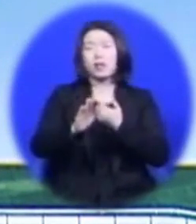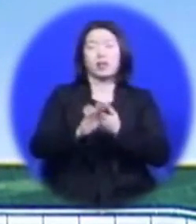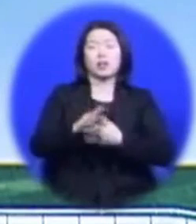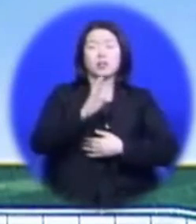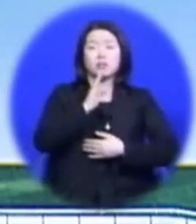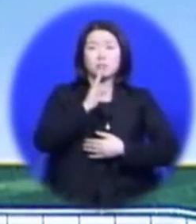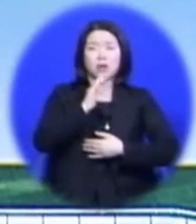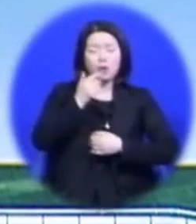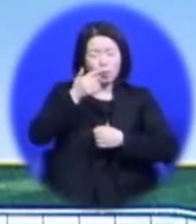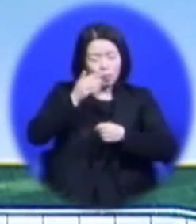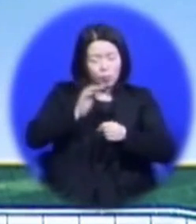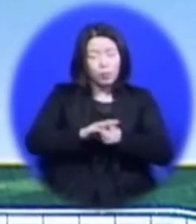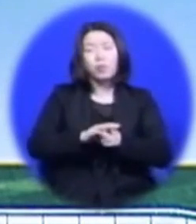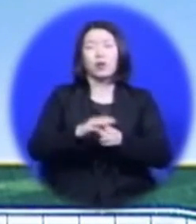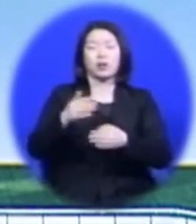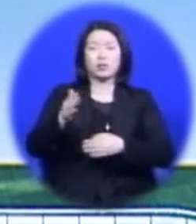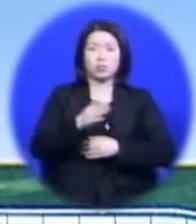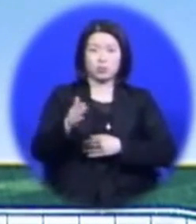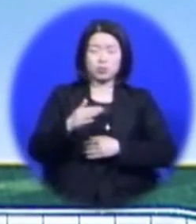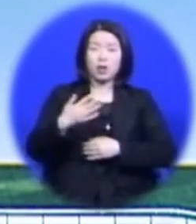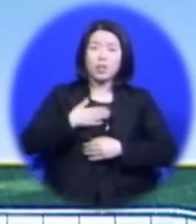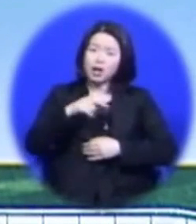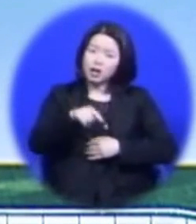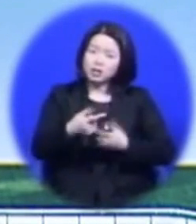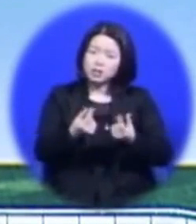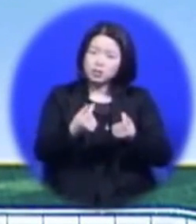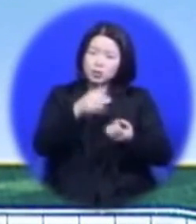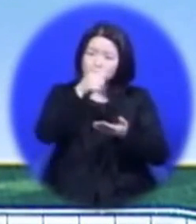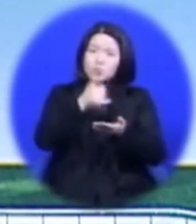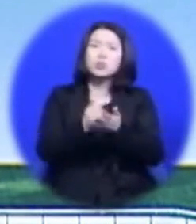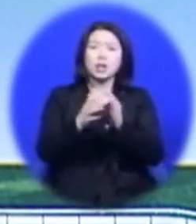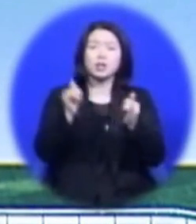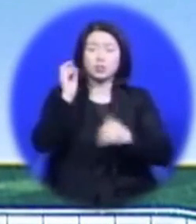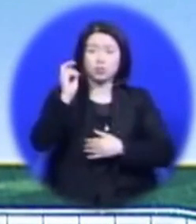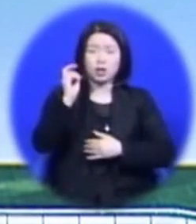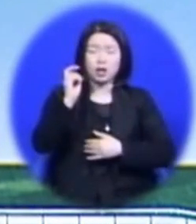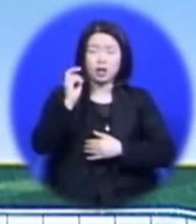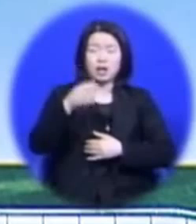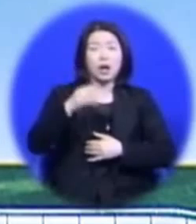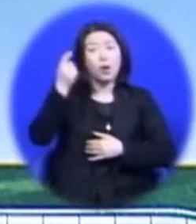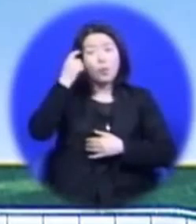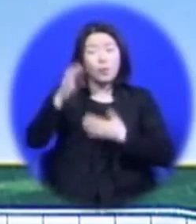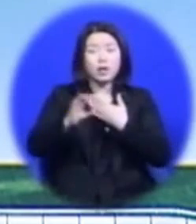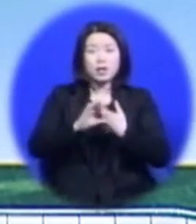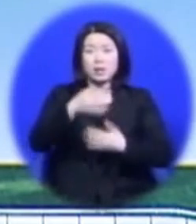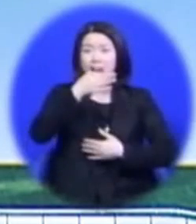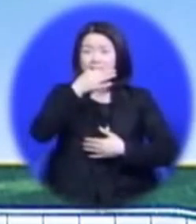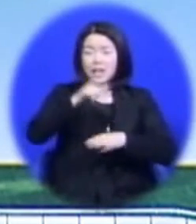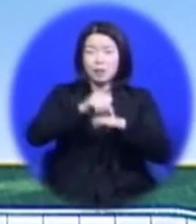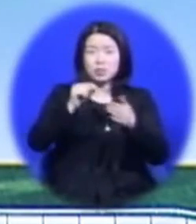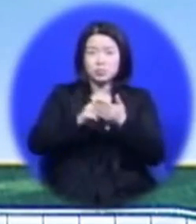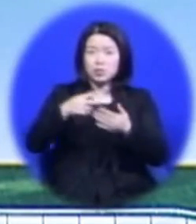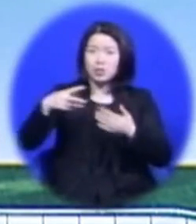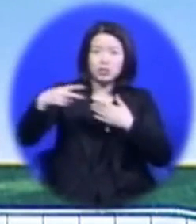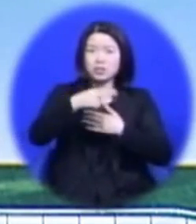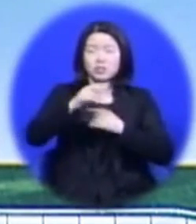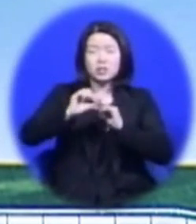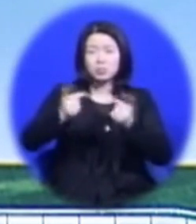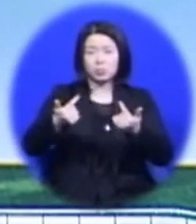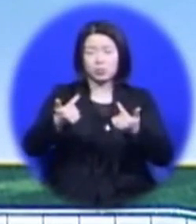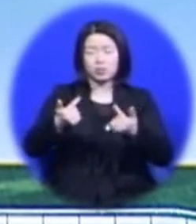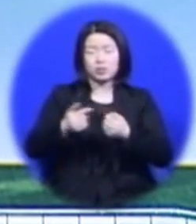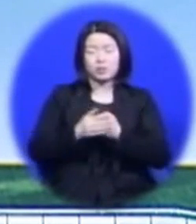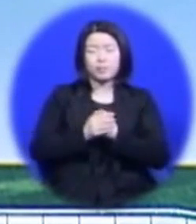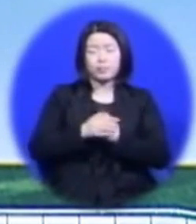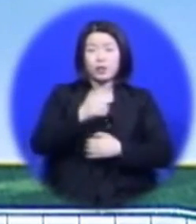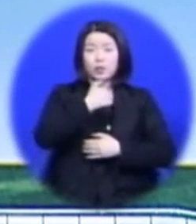기겁할 정도죠. 내가 이런 죄인이구나. 왜? 탐심이 끊어지지 않는 겁니다. 로마서